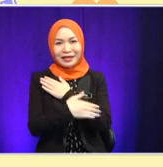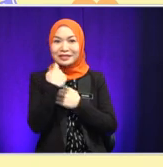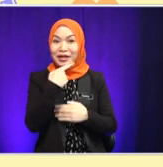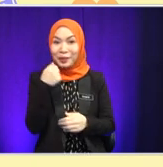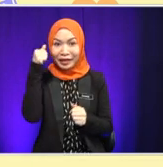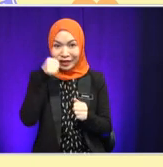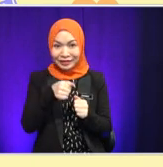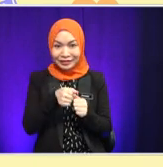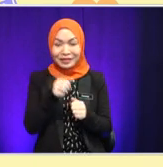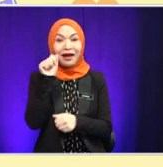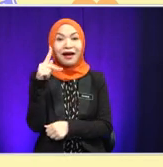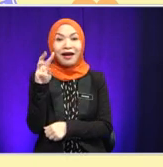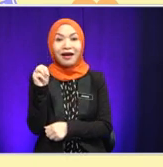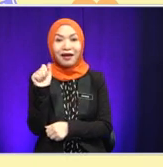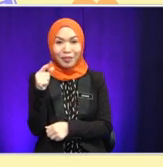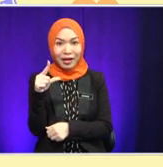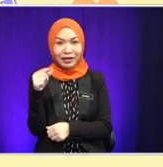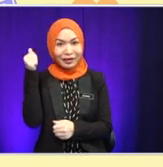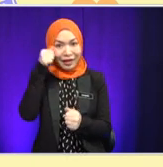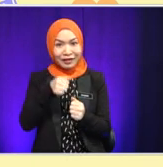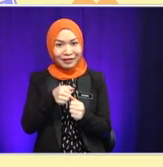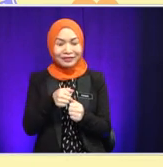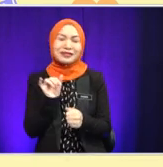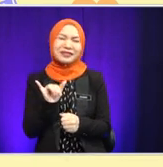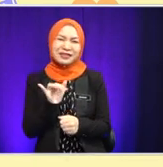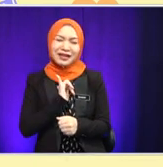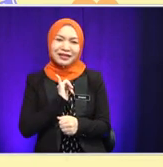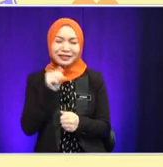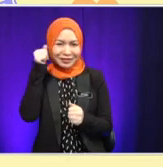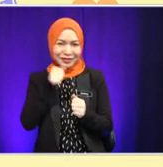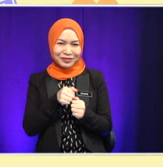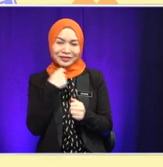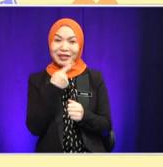berikan saya prinsip salah satu prinsip rukun negarane